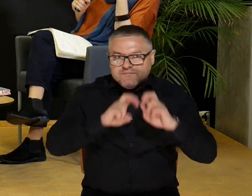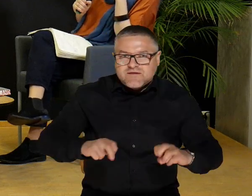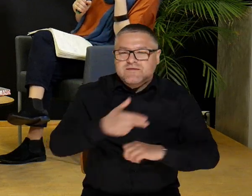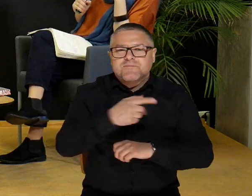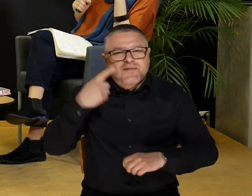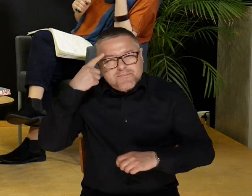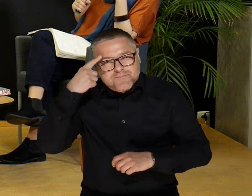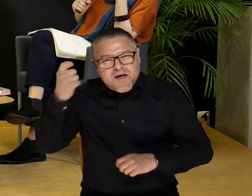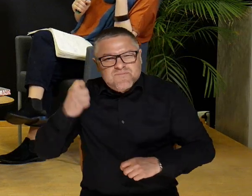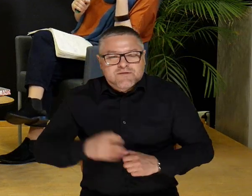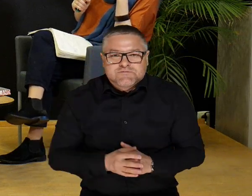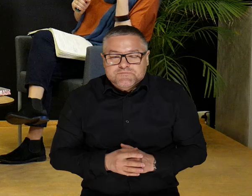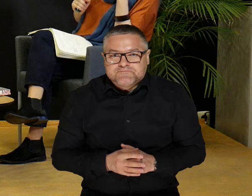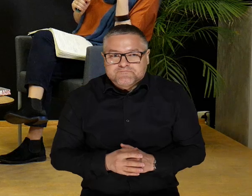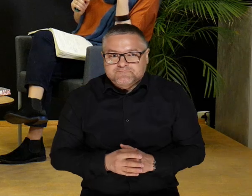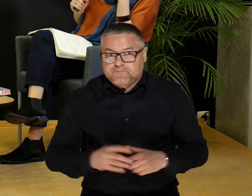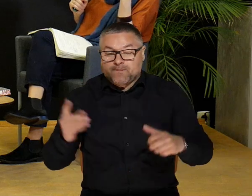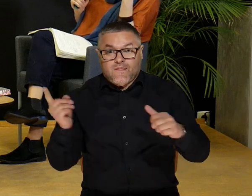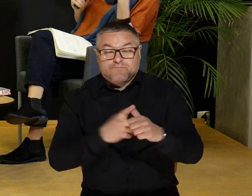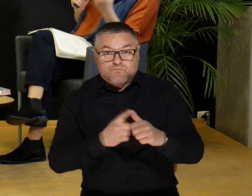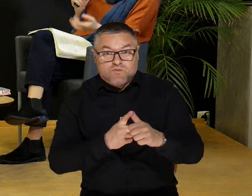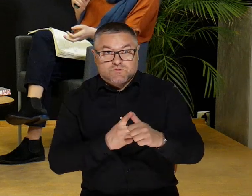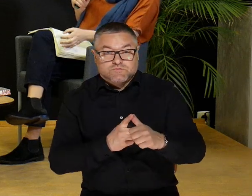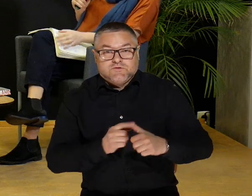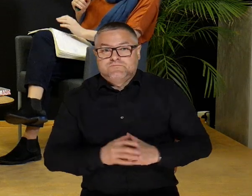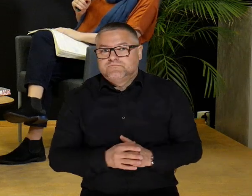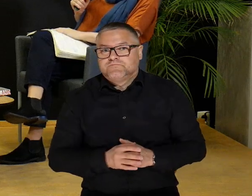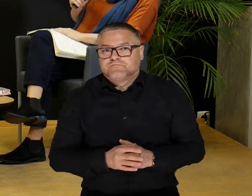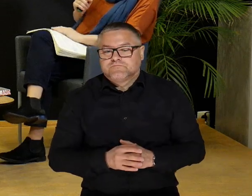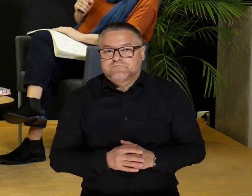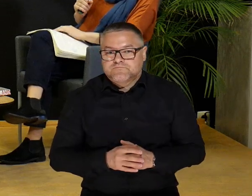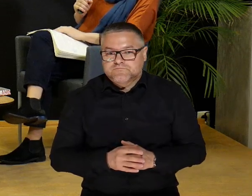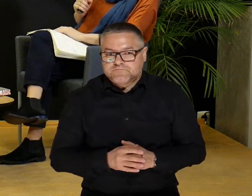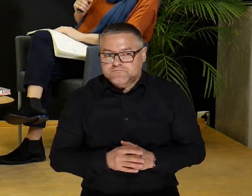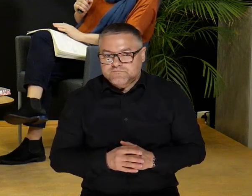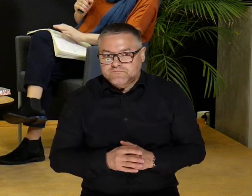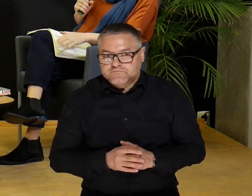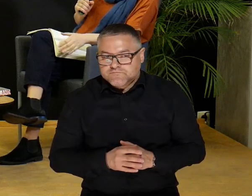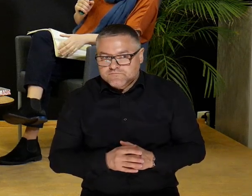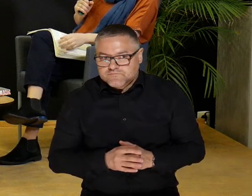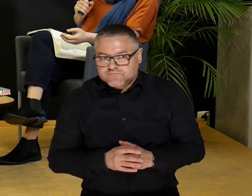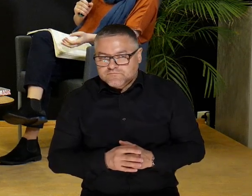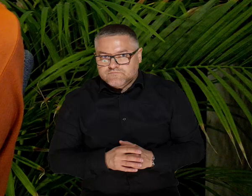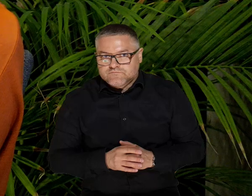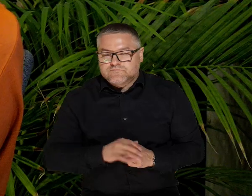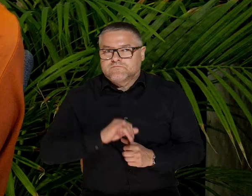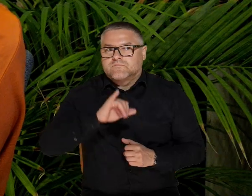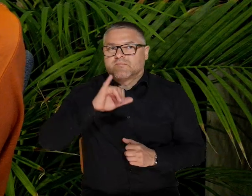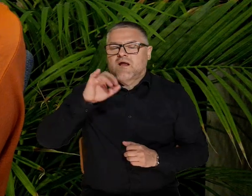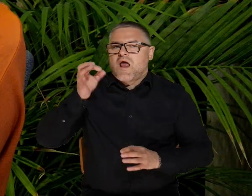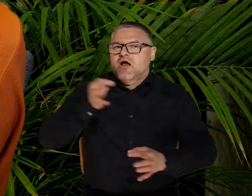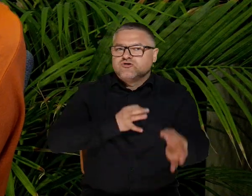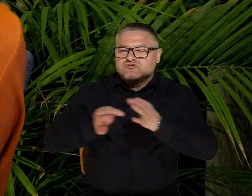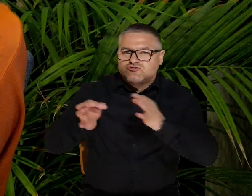pamięcią. Po pierwsze, może po prostu zacznę je wymieniać. Jay Winter, historyk, który zajmował się